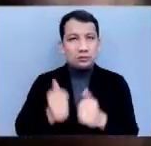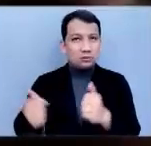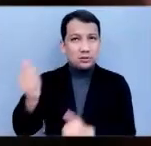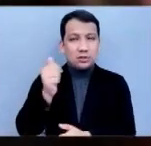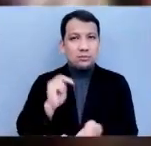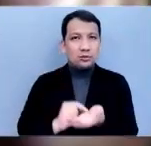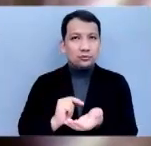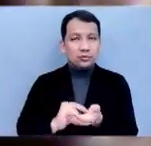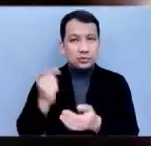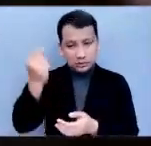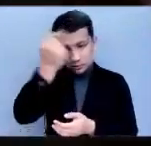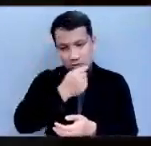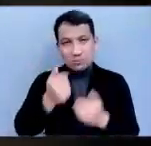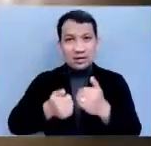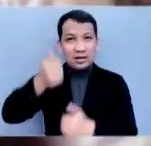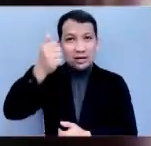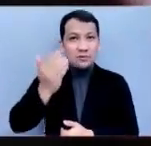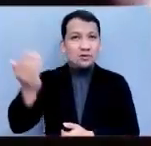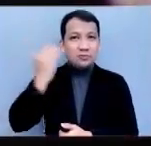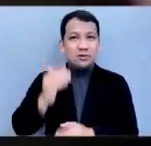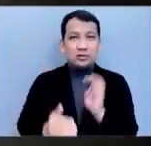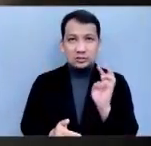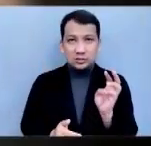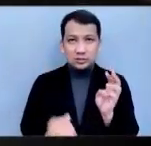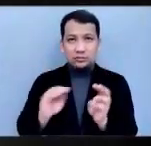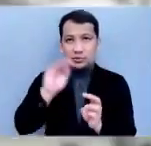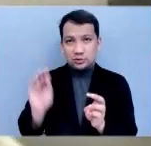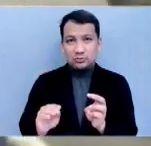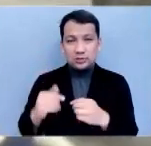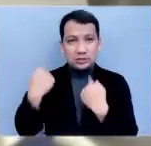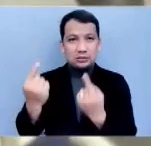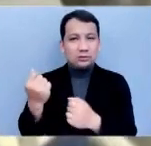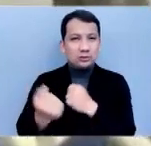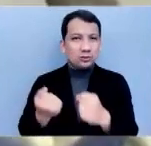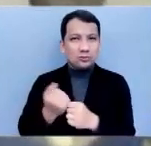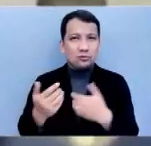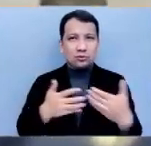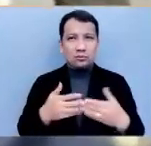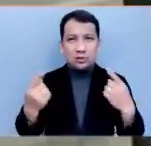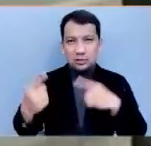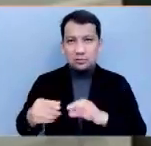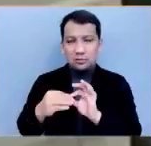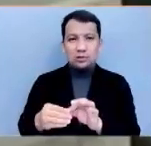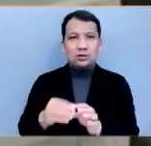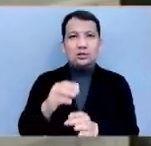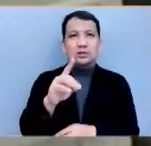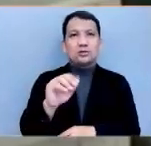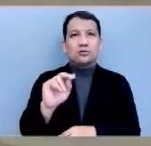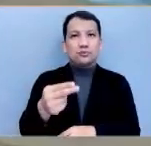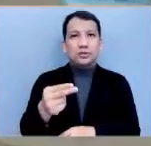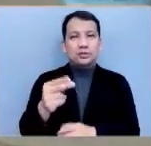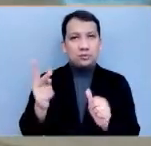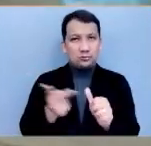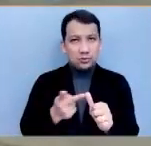graduate. Mas mataas yan kumpara sa 60% sa nakalipas na mga taon. Ano man ang mangyari, tinitiyak ng Department of Health na prioridad